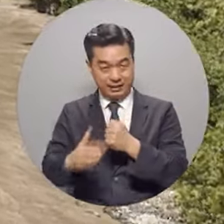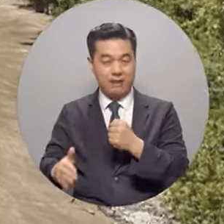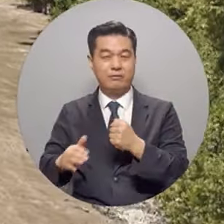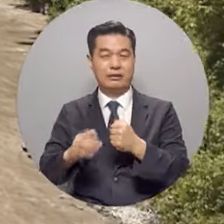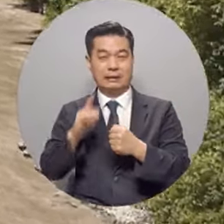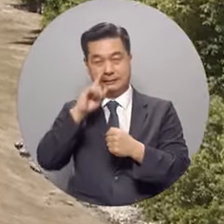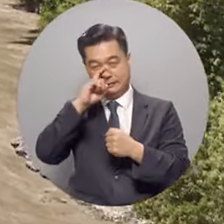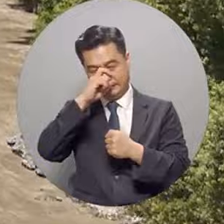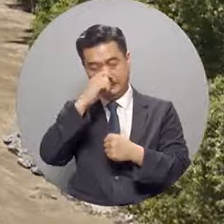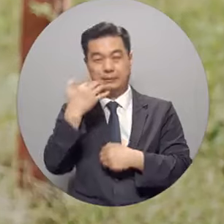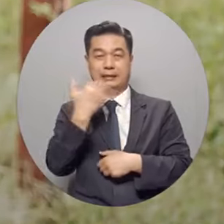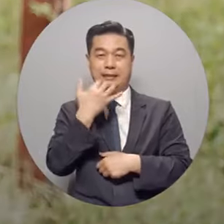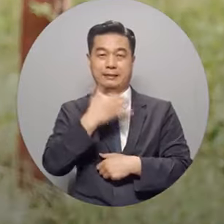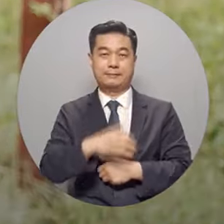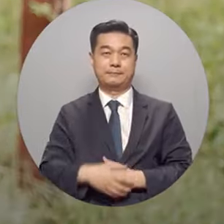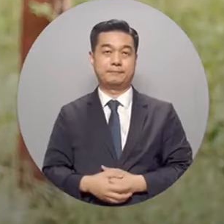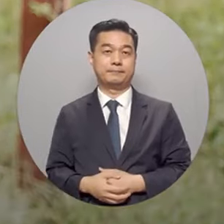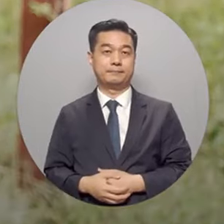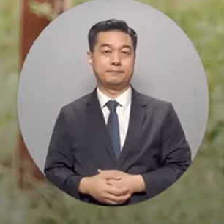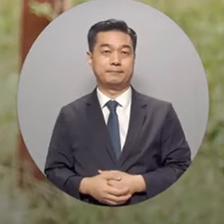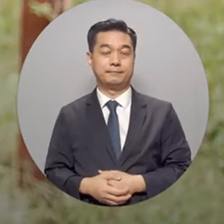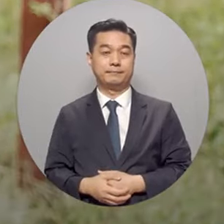흙탕물로 변했습니다.